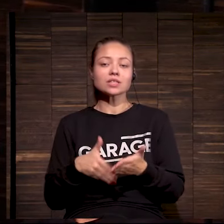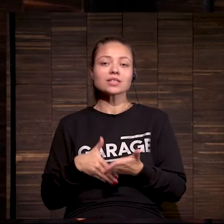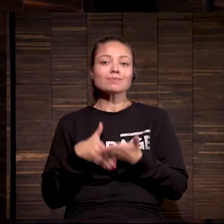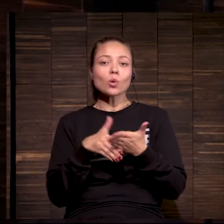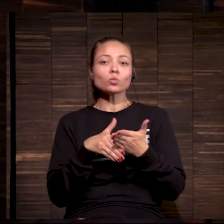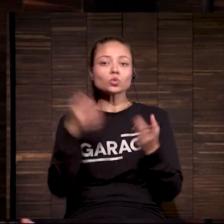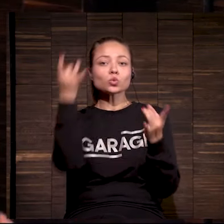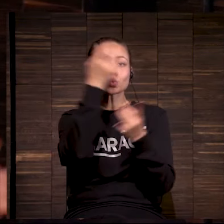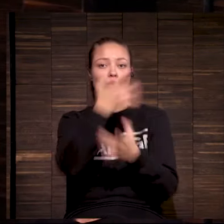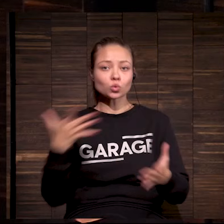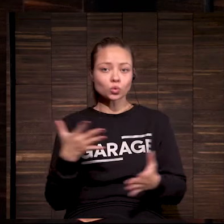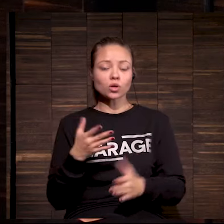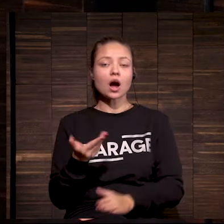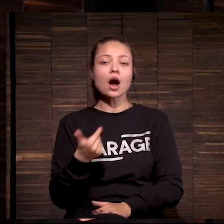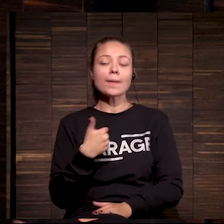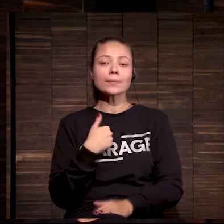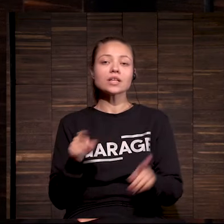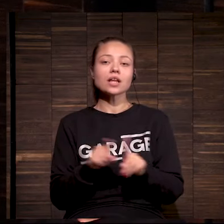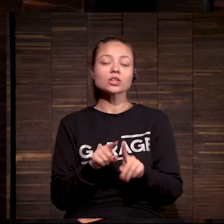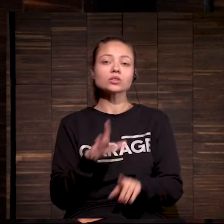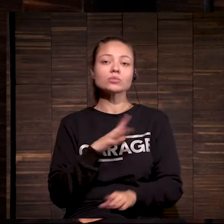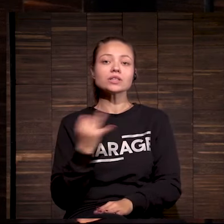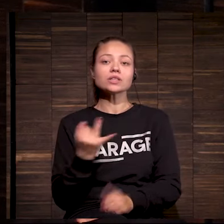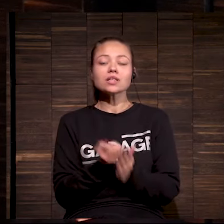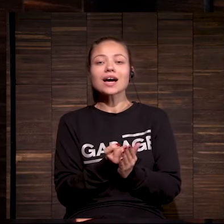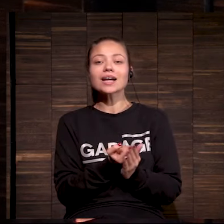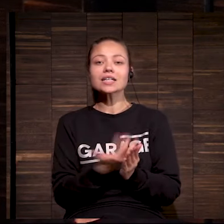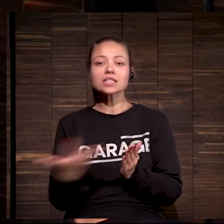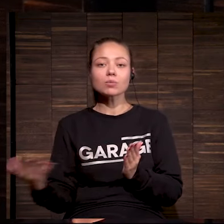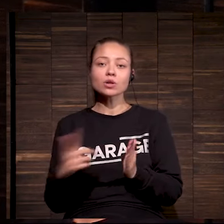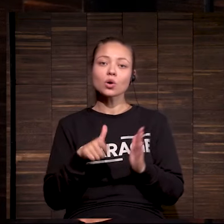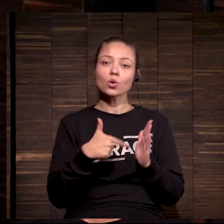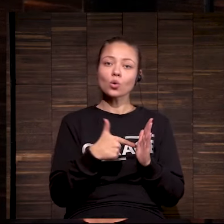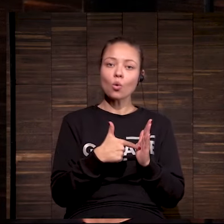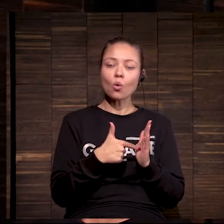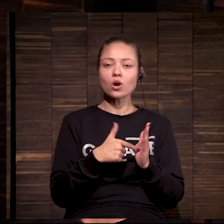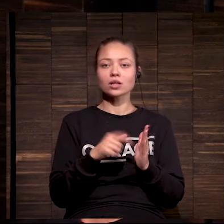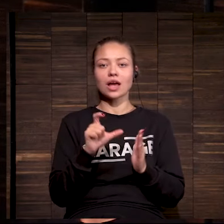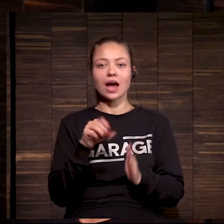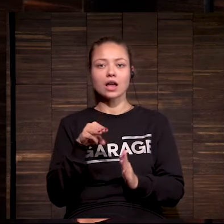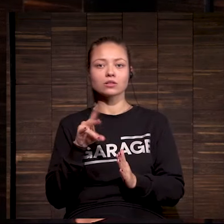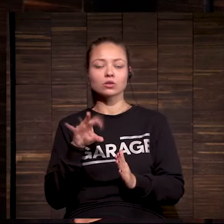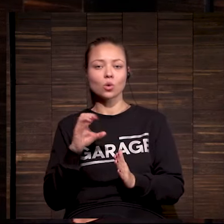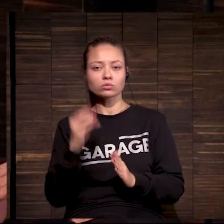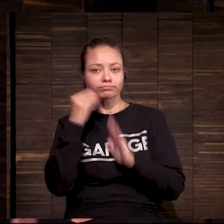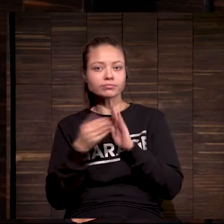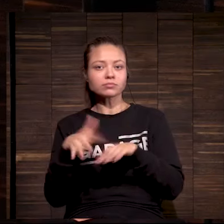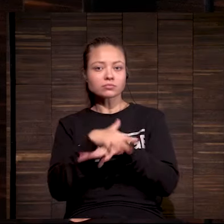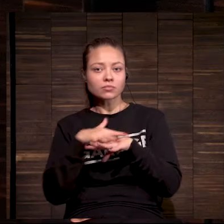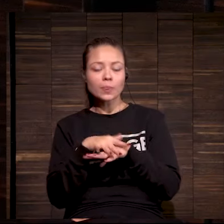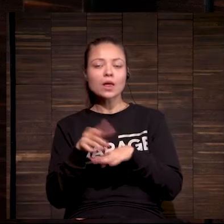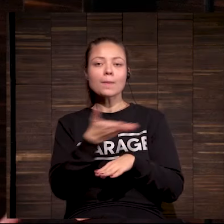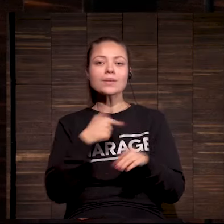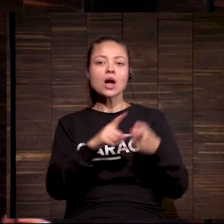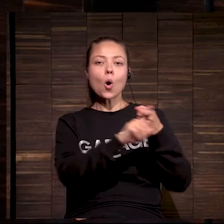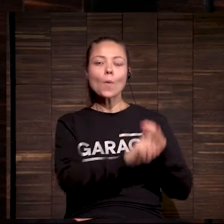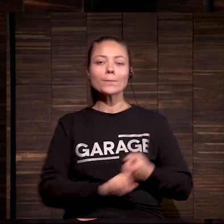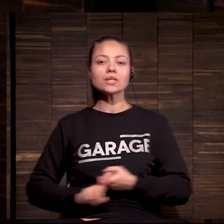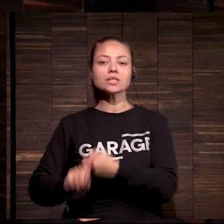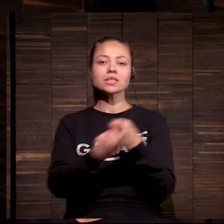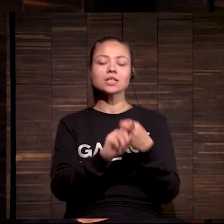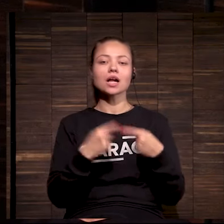а мне также было было интересно разнообразия города этническое культурное мы объединяли